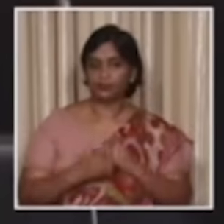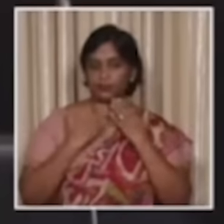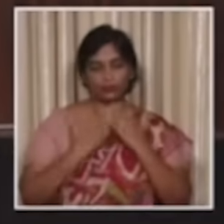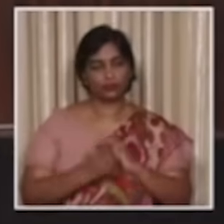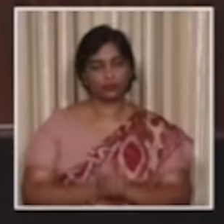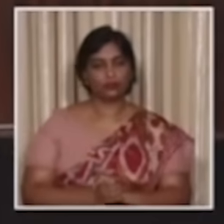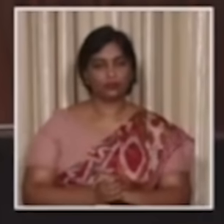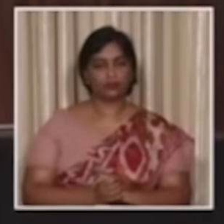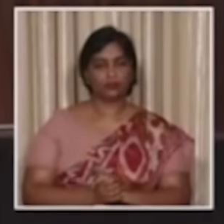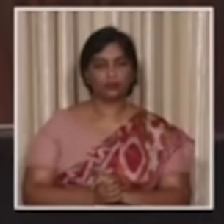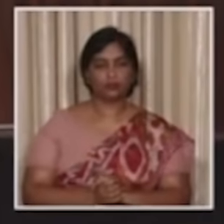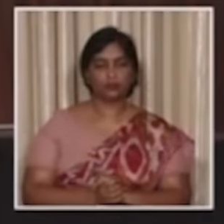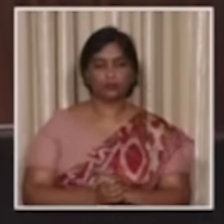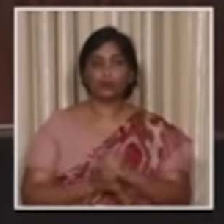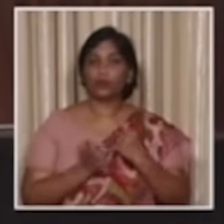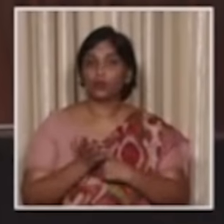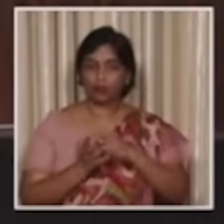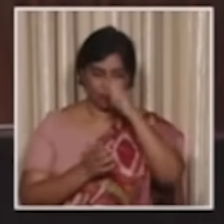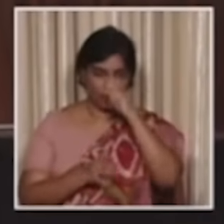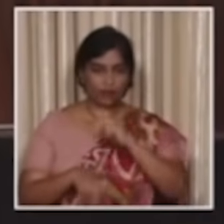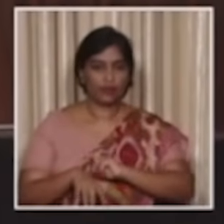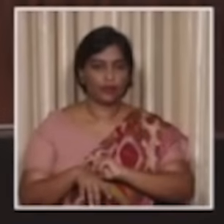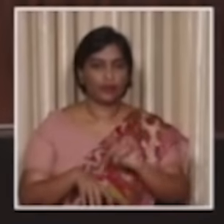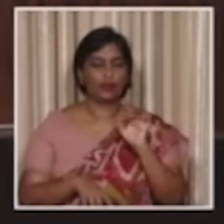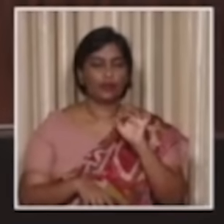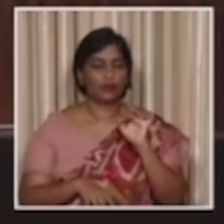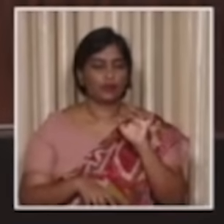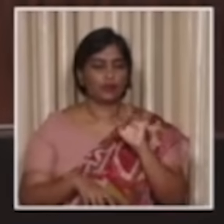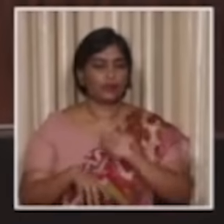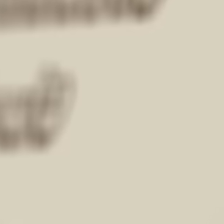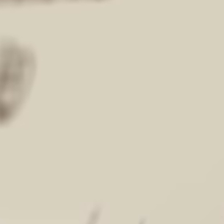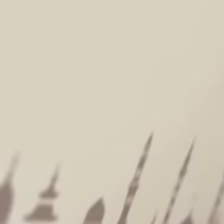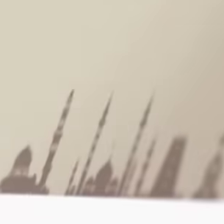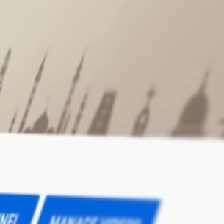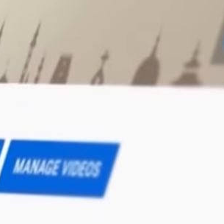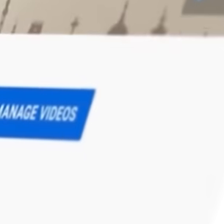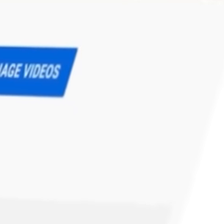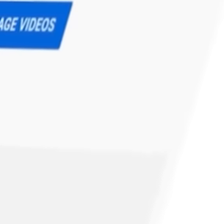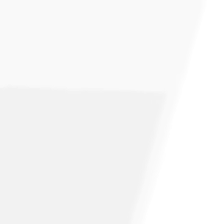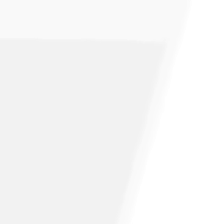බොහොම ස්තුතියි ඔබතුමාට. ගරු රෝහිත අබේගුණවන්ත මහත්මයා ඔබතුමාට මිනිත්තු 5 13ක